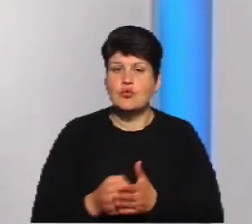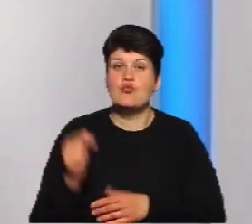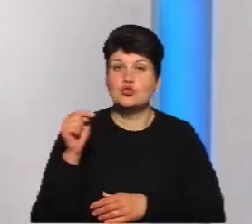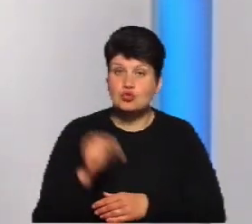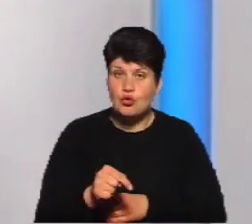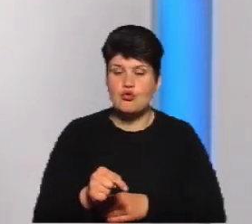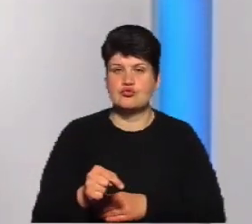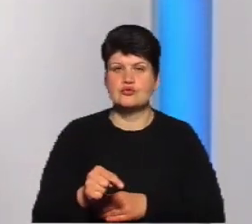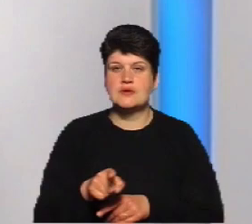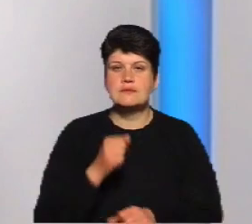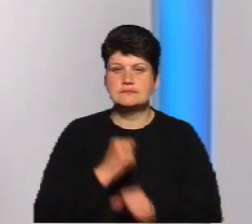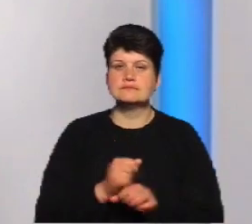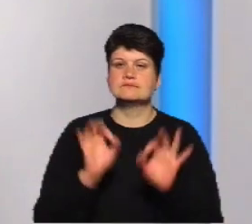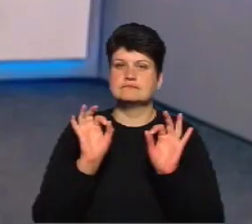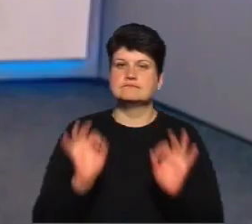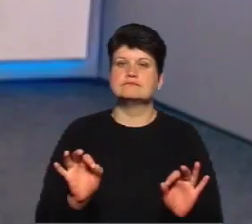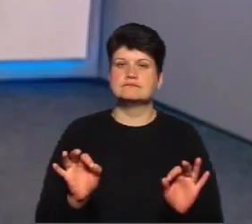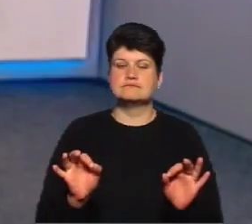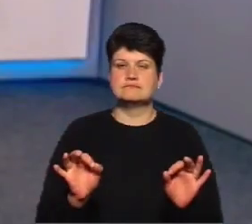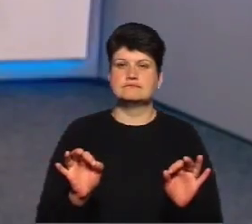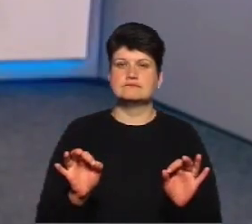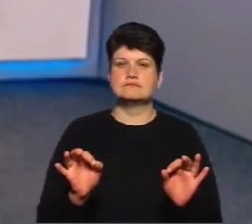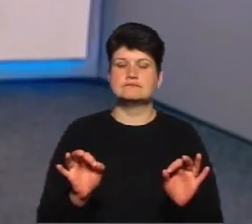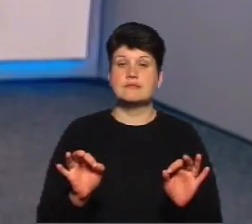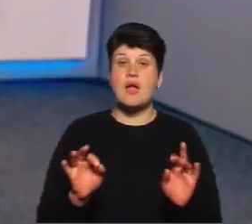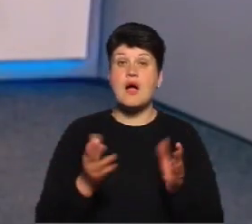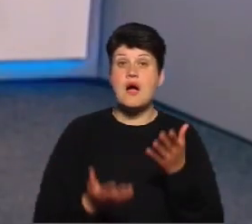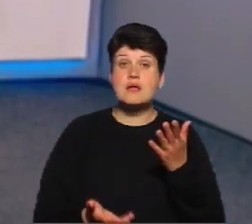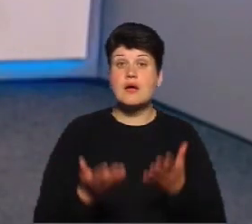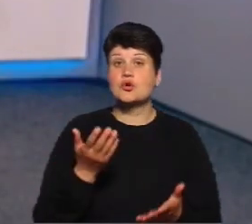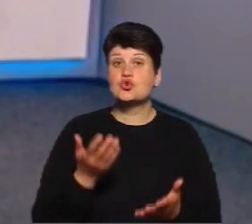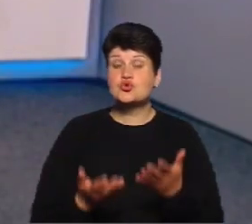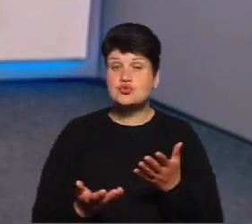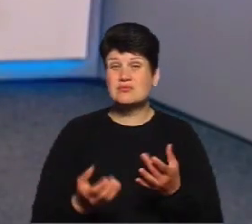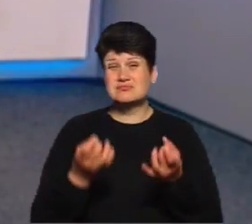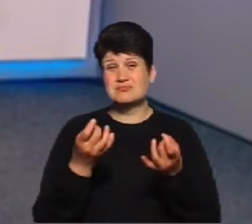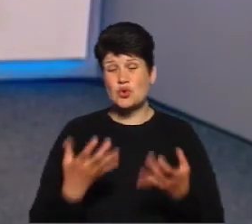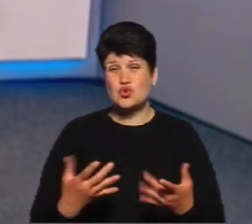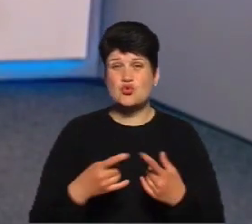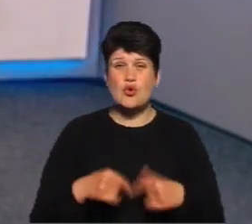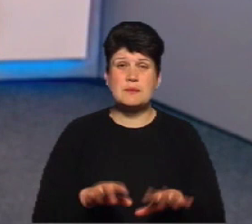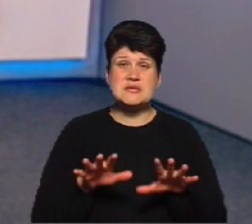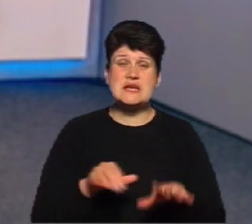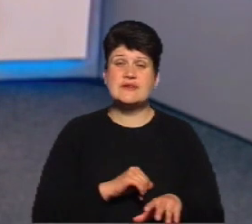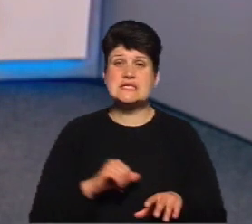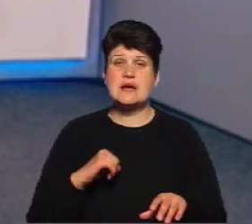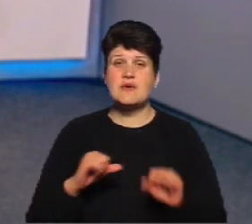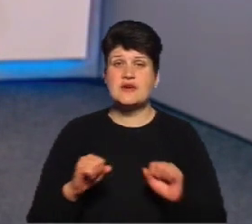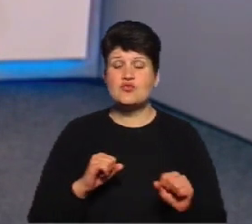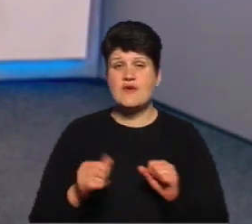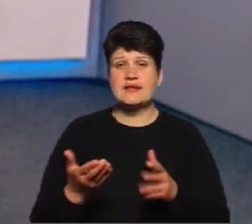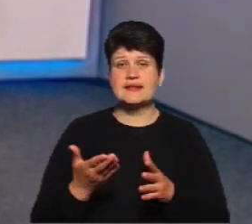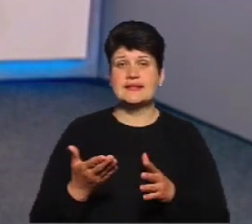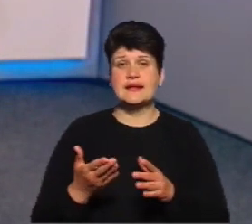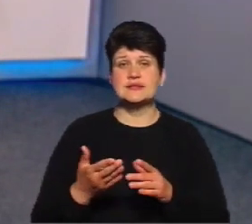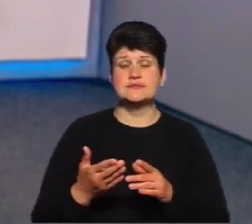працюють належним чином. А якщо просто орган місцевого самоврядування десь дистанціюється